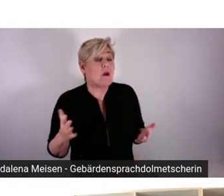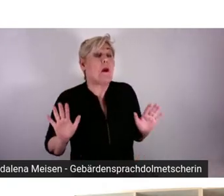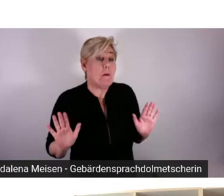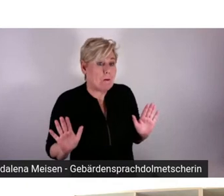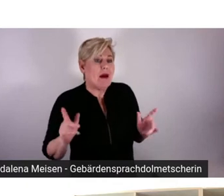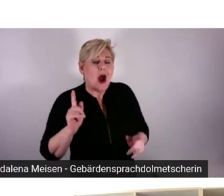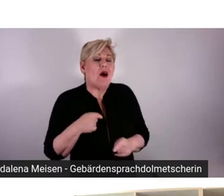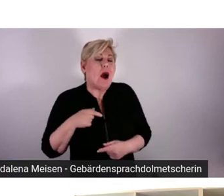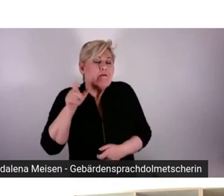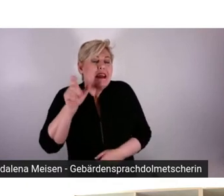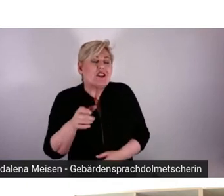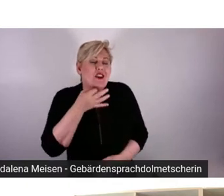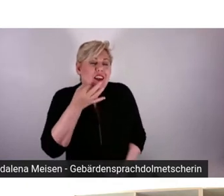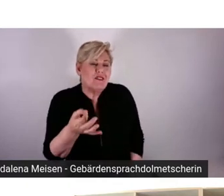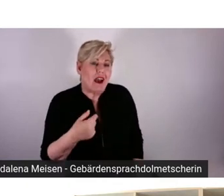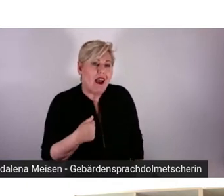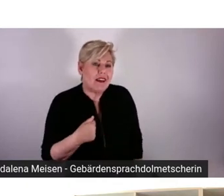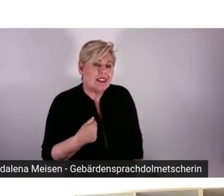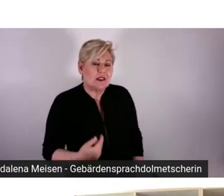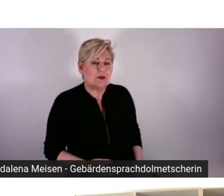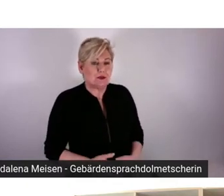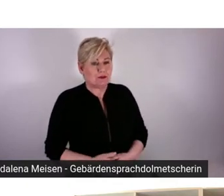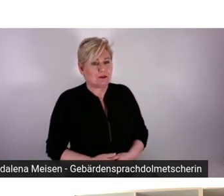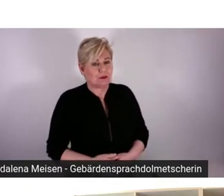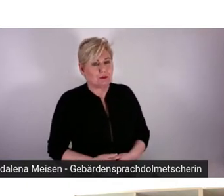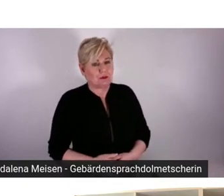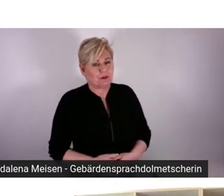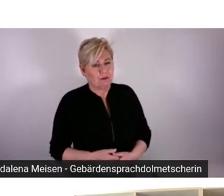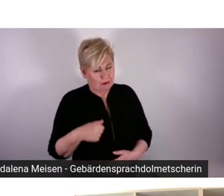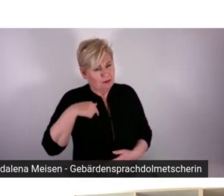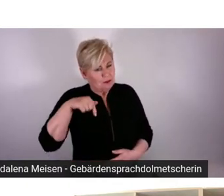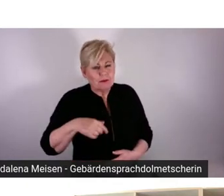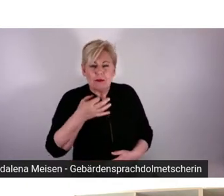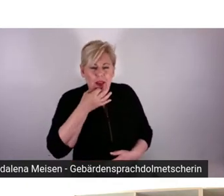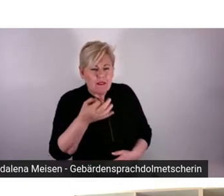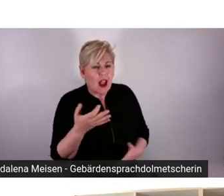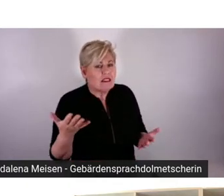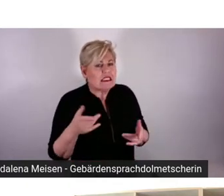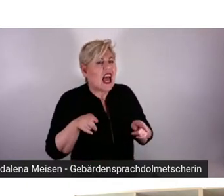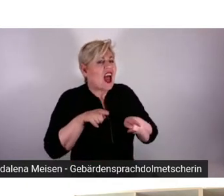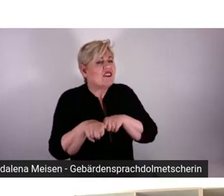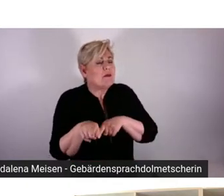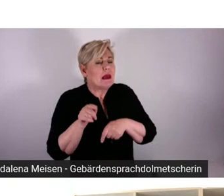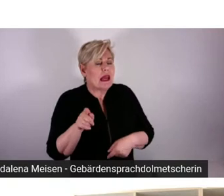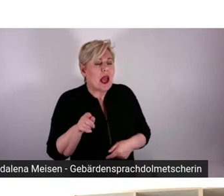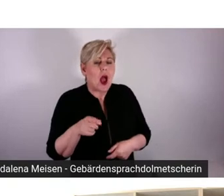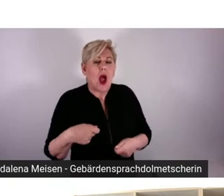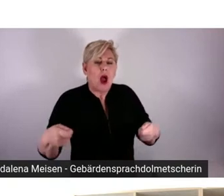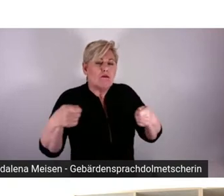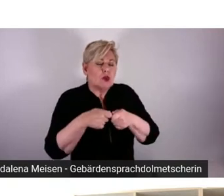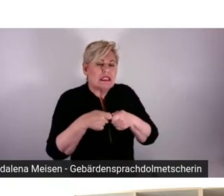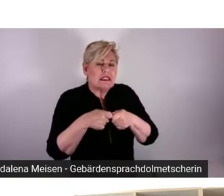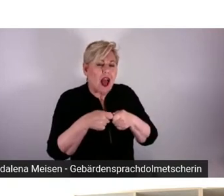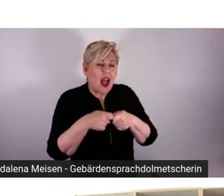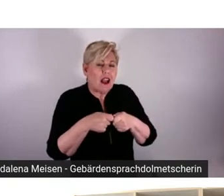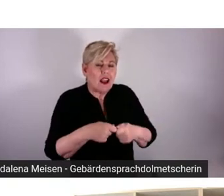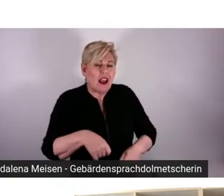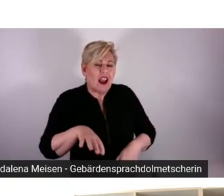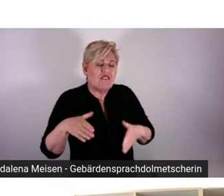eine persönliche Frage und die wäre, die FDP-Bundestagsfraktion hat schon im